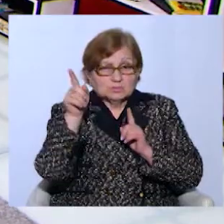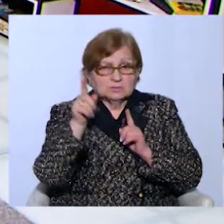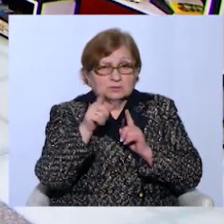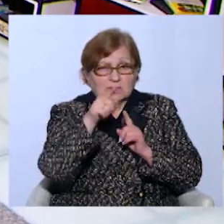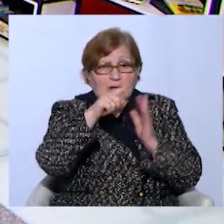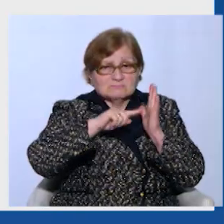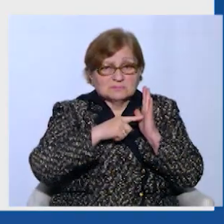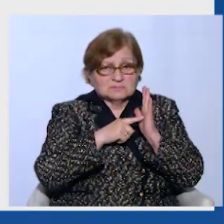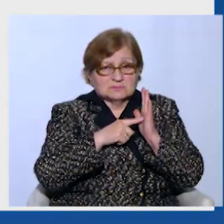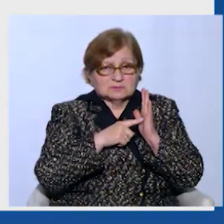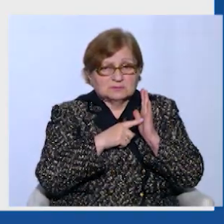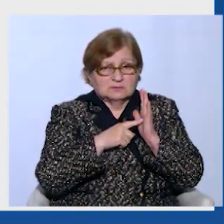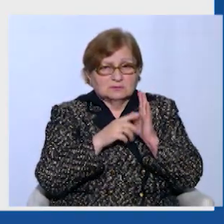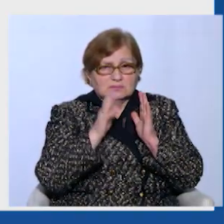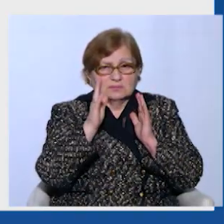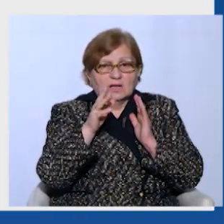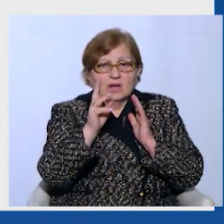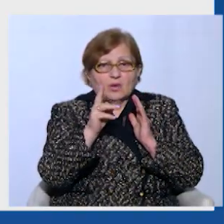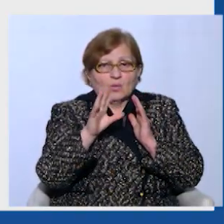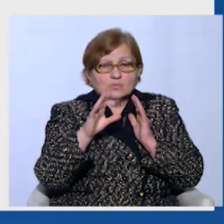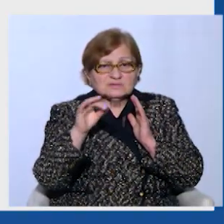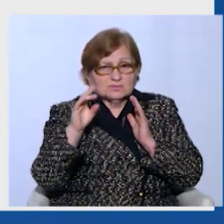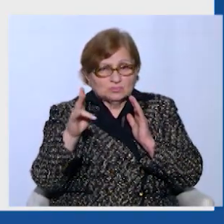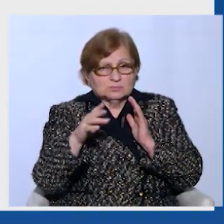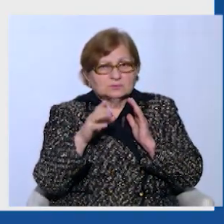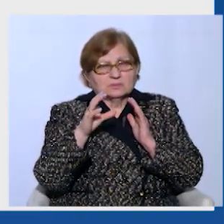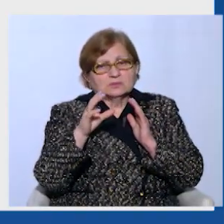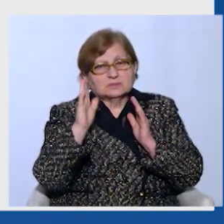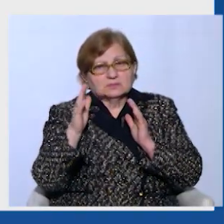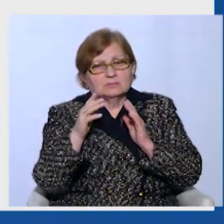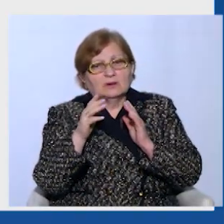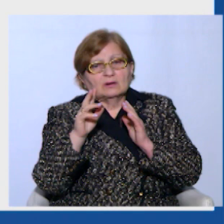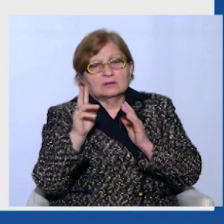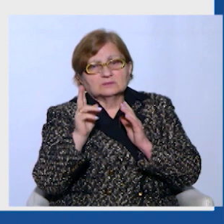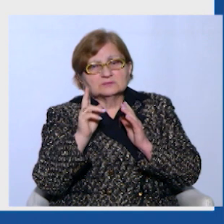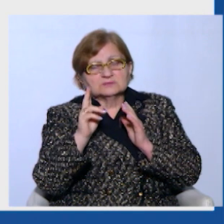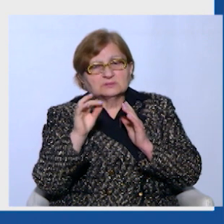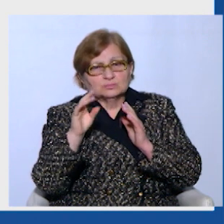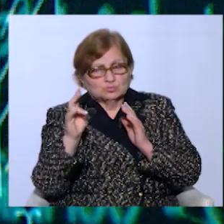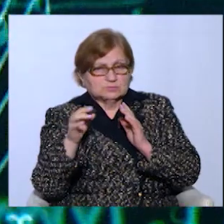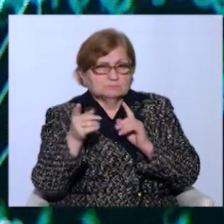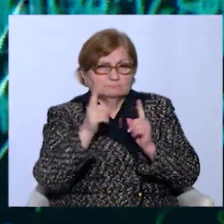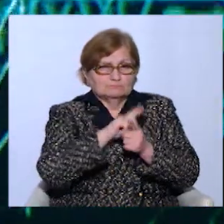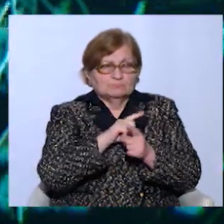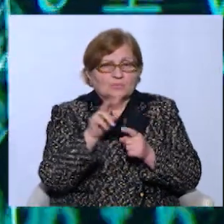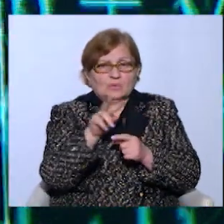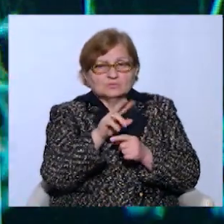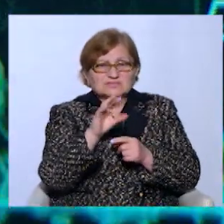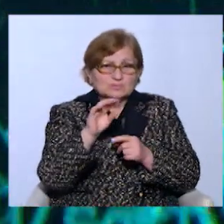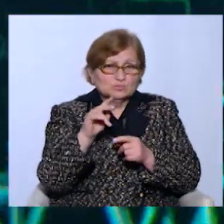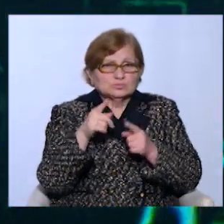ამ წერტილის იქნება კოსინუსი t და y კოორდინატი იქნება სინუსი და აქ ხედავთ რადგან ჩვენ ვართ პირველ მეოთხედში სინუსის და კოსინუსის